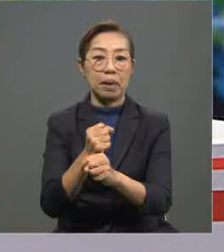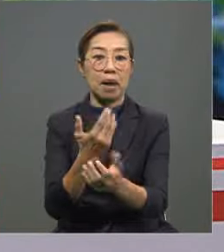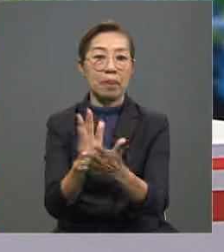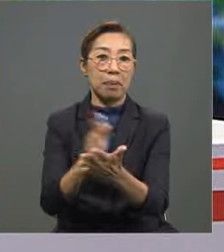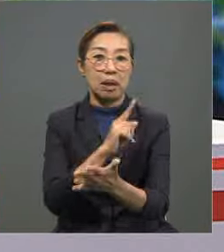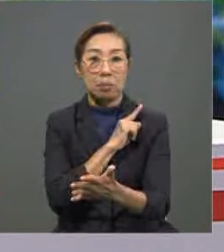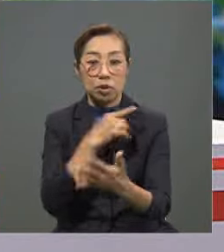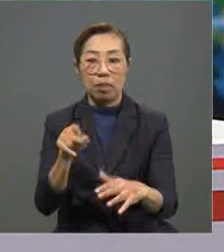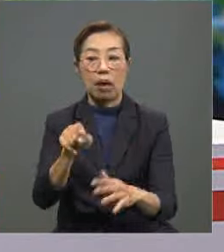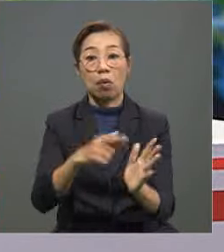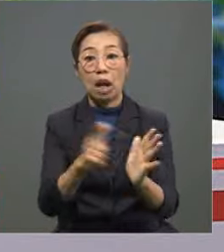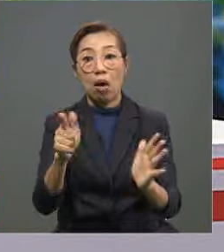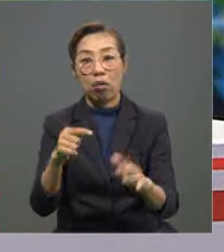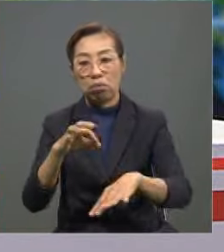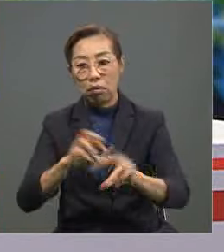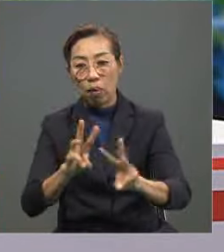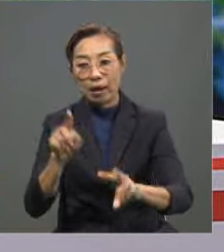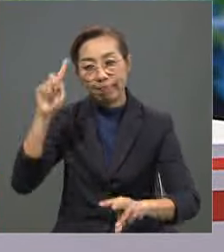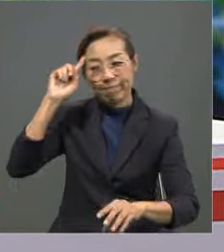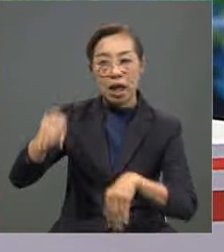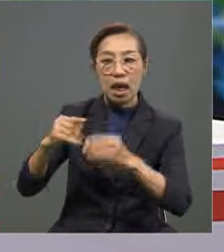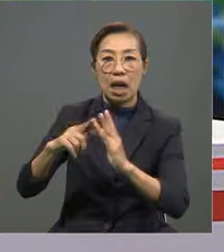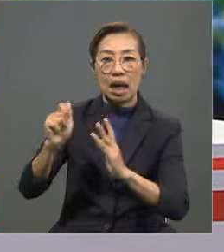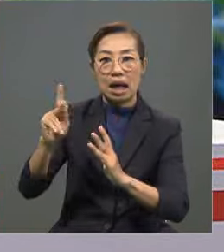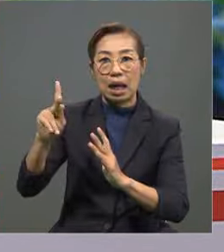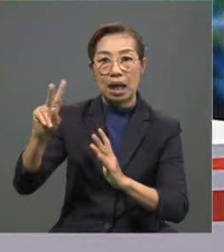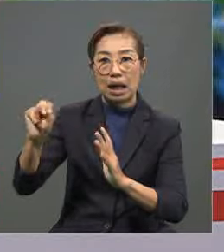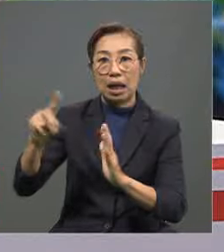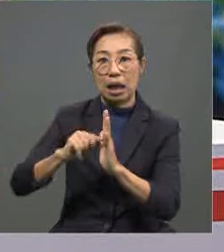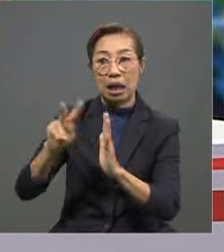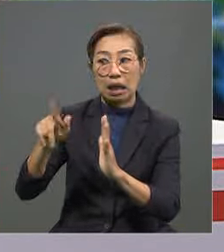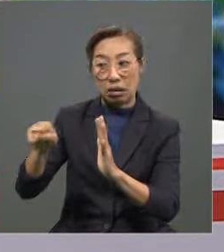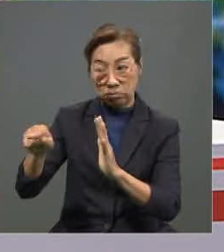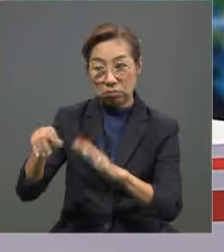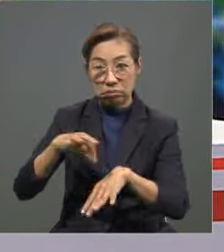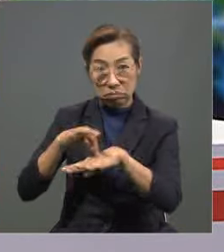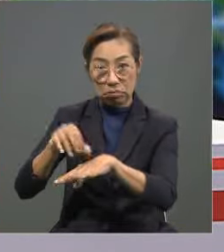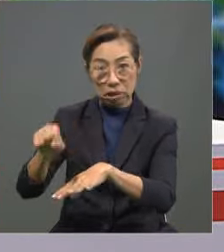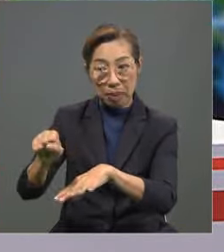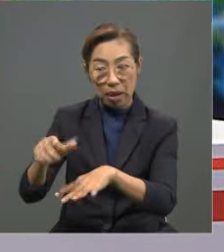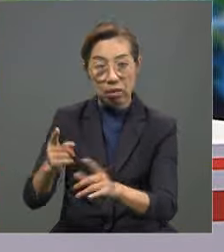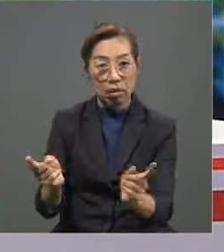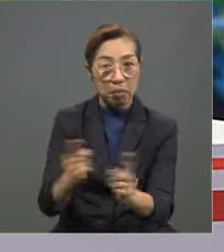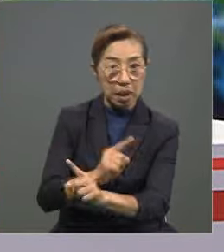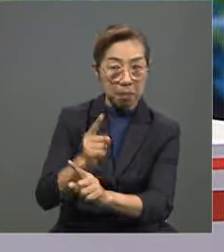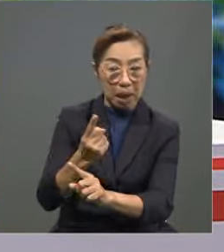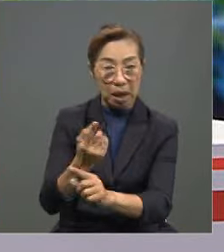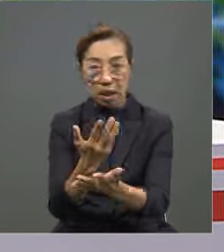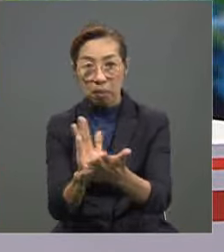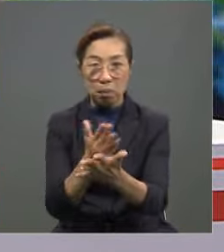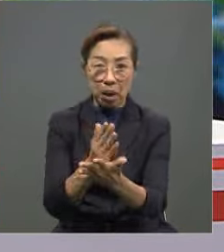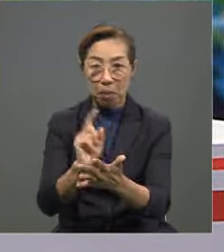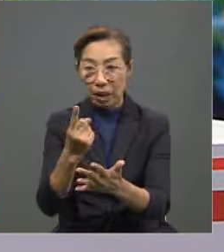อ่ะคงต้องตามกันต่อว่าคุณขิงเอกณัฐเนี่ยจะเข้ามาในตำแหน่งที่ยังว่างอยู่หรือเปล่าหรือว่าจะมีการปรับแล้วเกลียตำแหน่งกัน